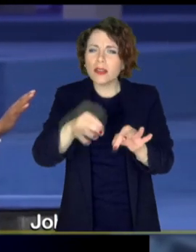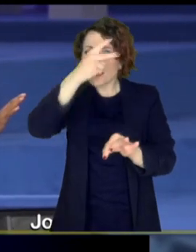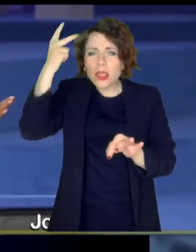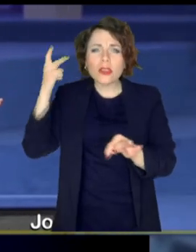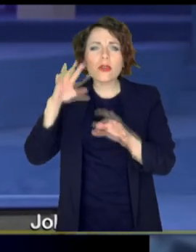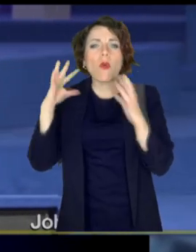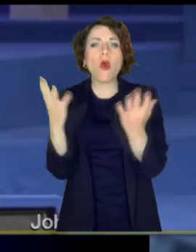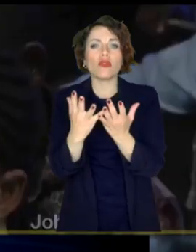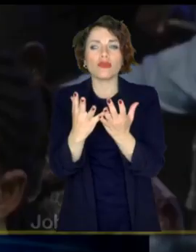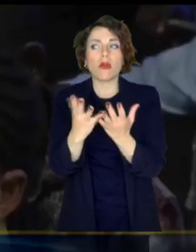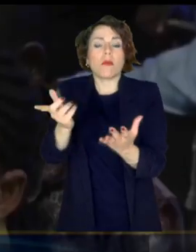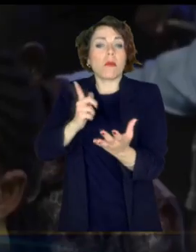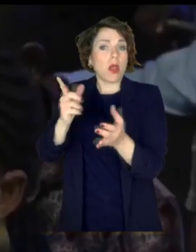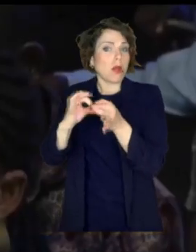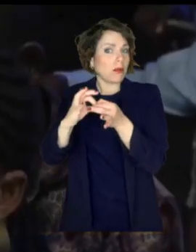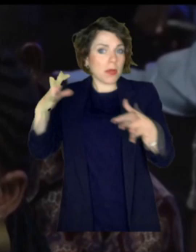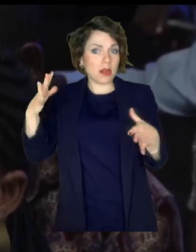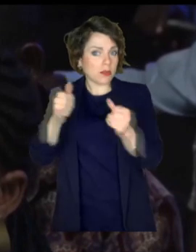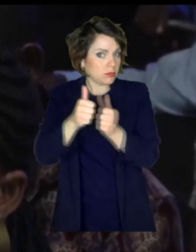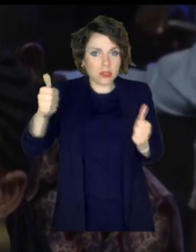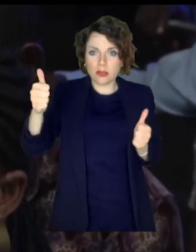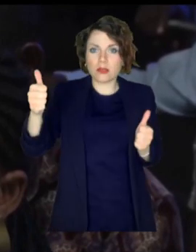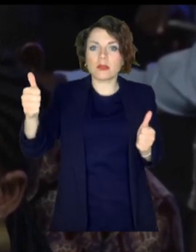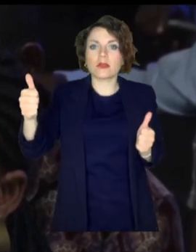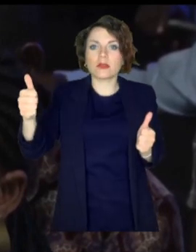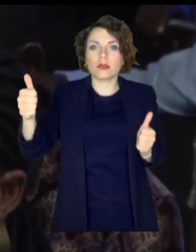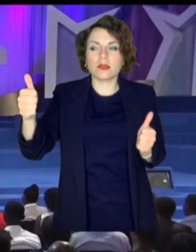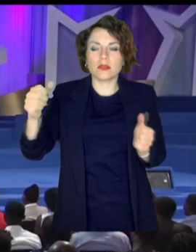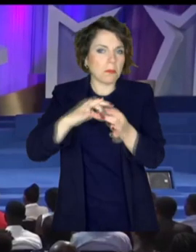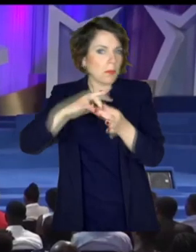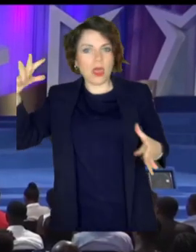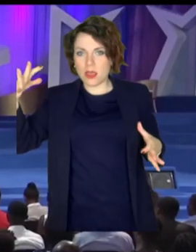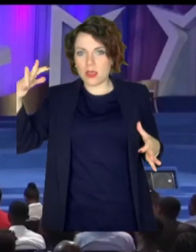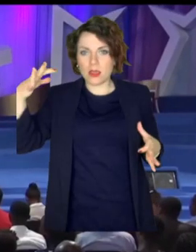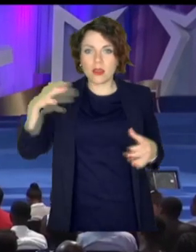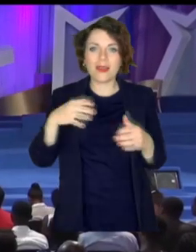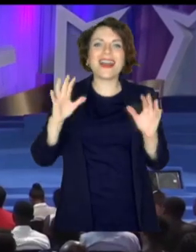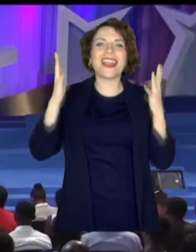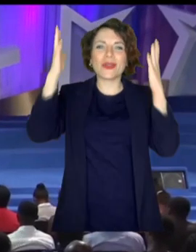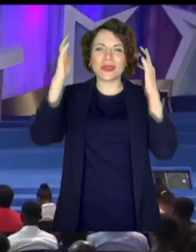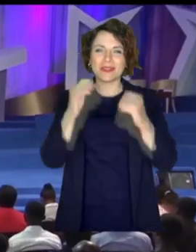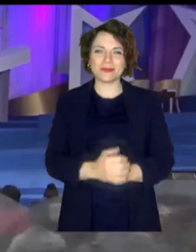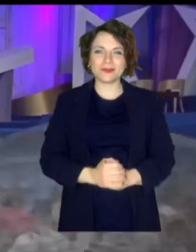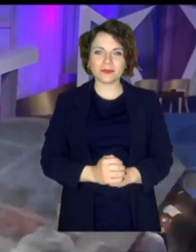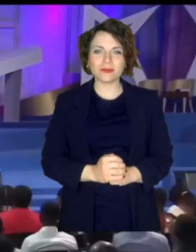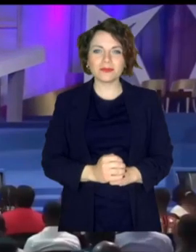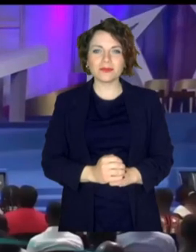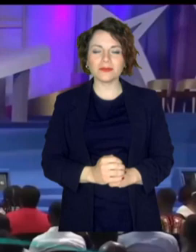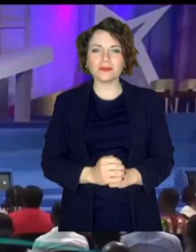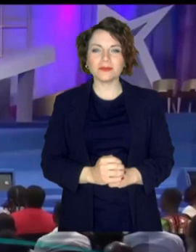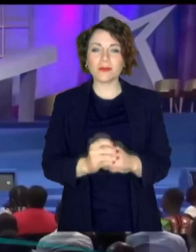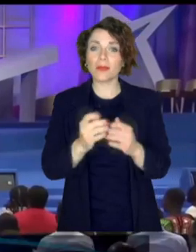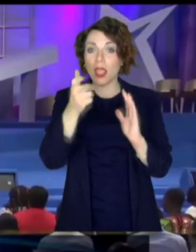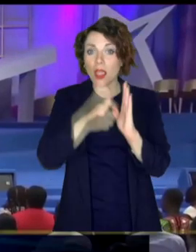ha nulla in me. Non ha nulla in me. Alleluia. Ma poi